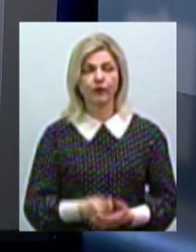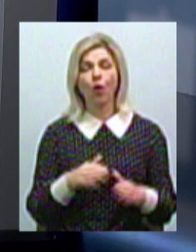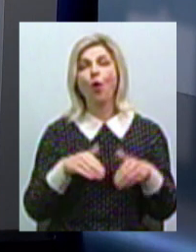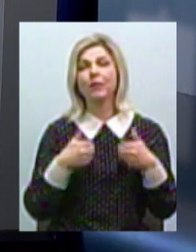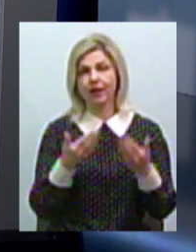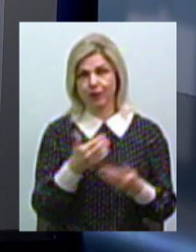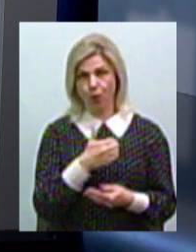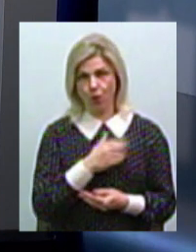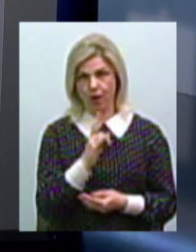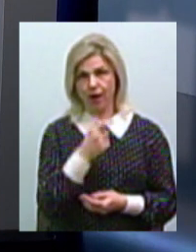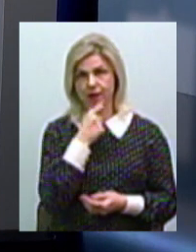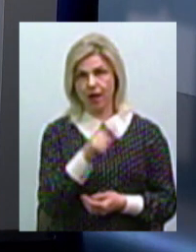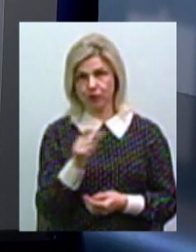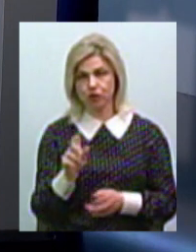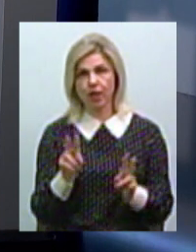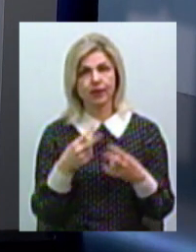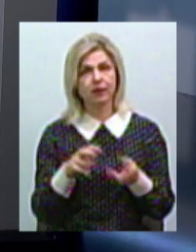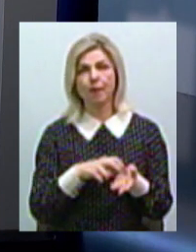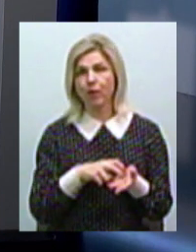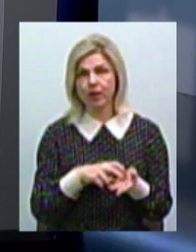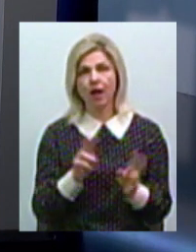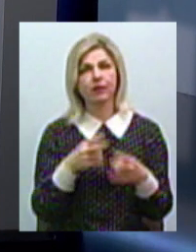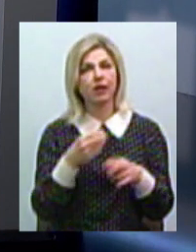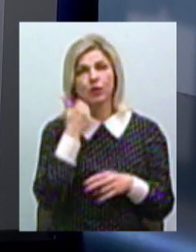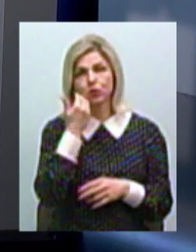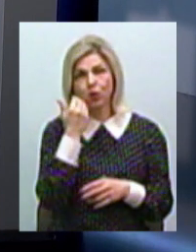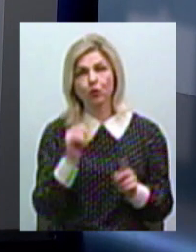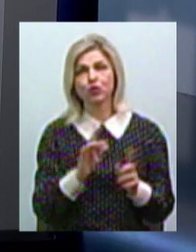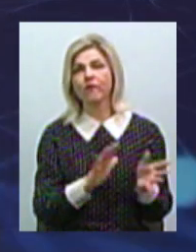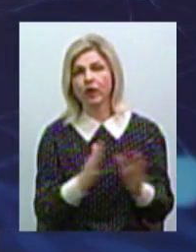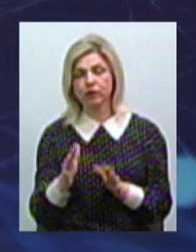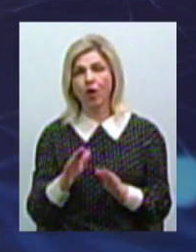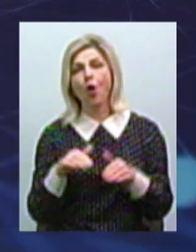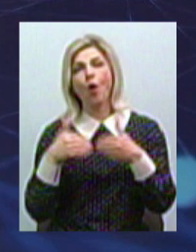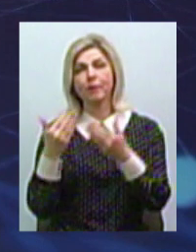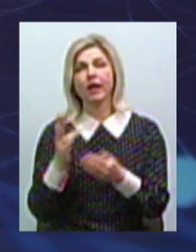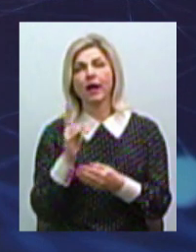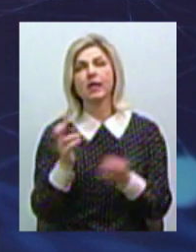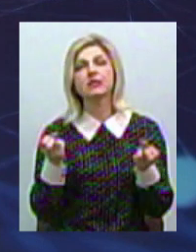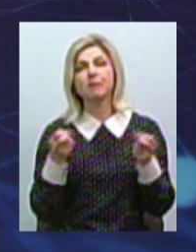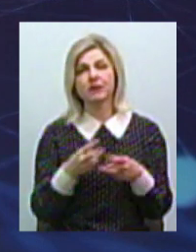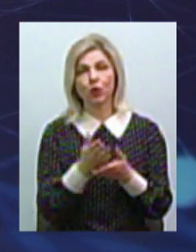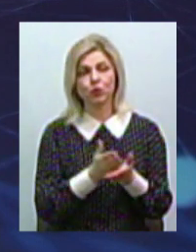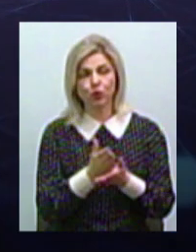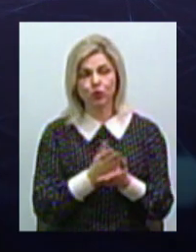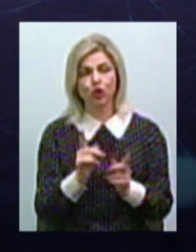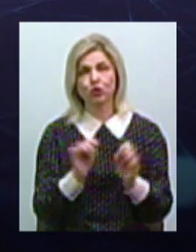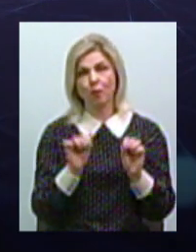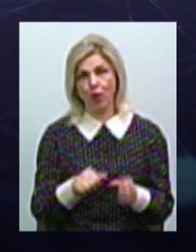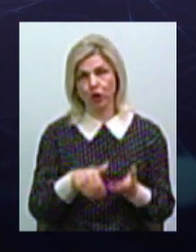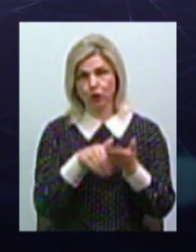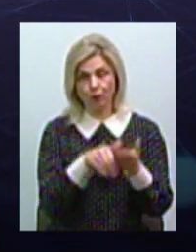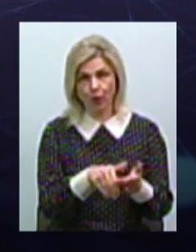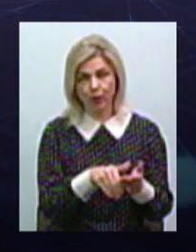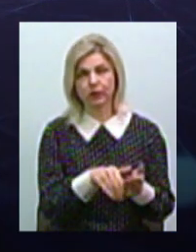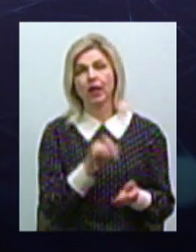сказати про те, що потрібно не боятися, не соромитися того, що відбувається, звернутися до спеціалізованих служб для того, щоб вони могли допомогти. І